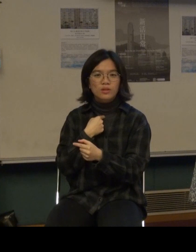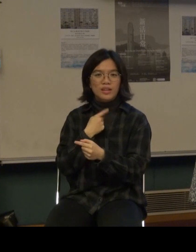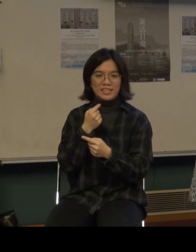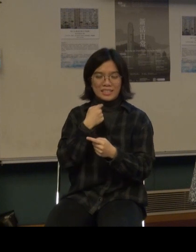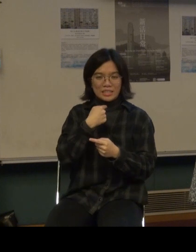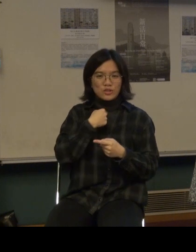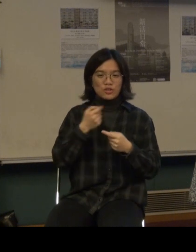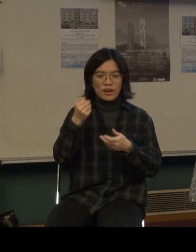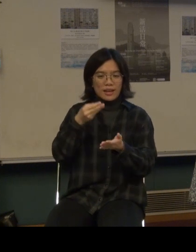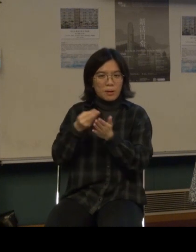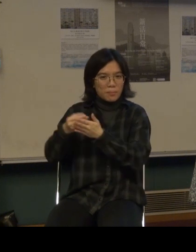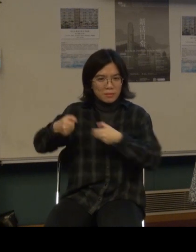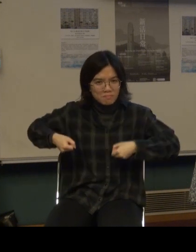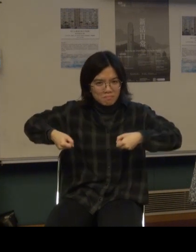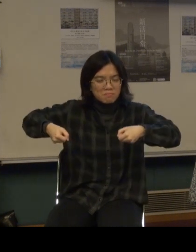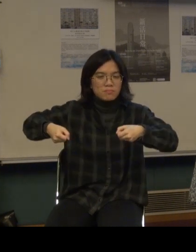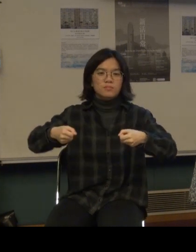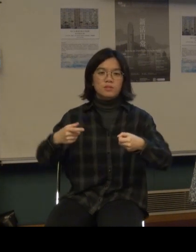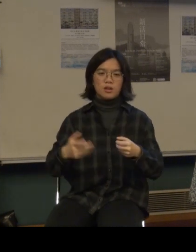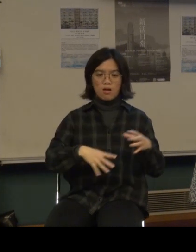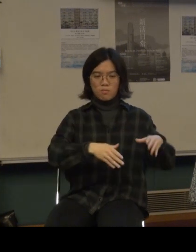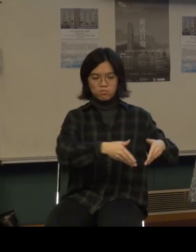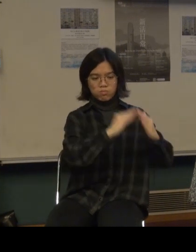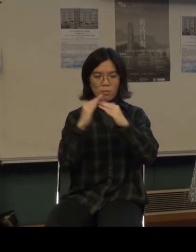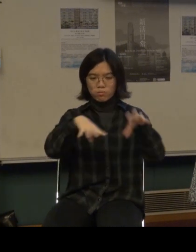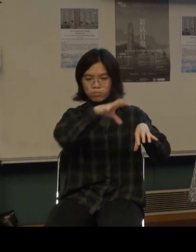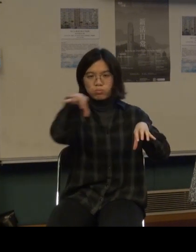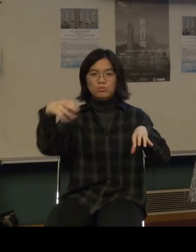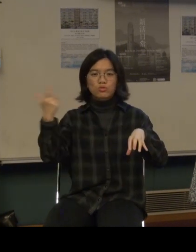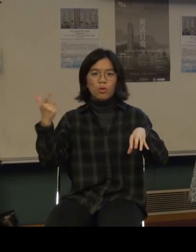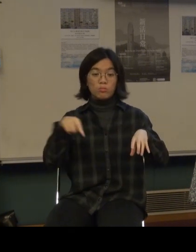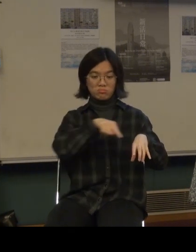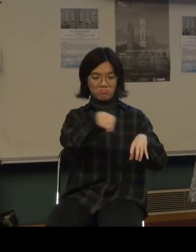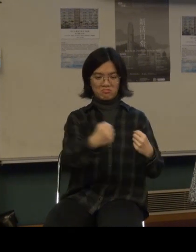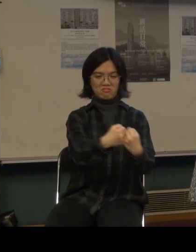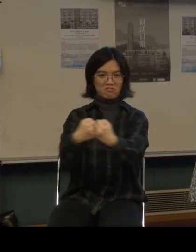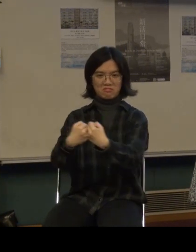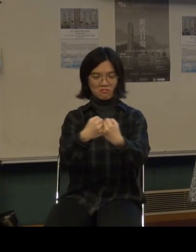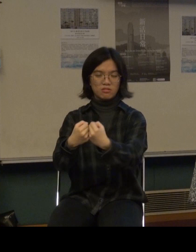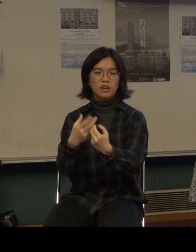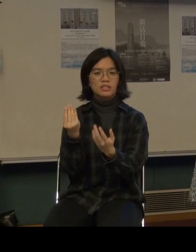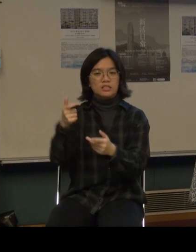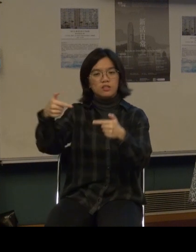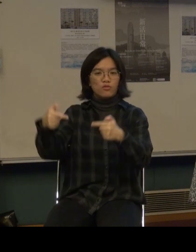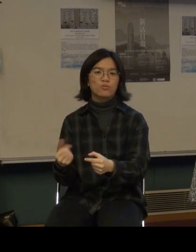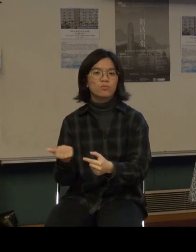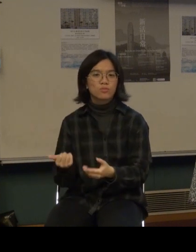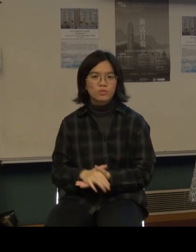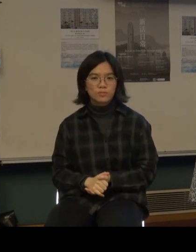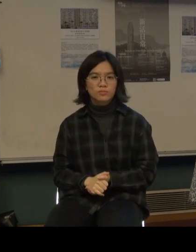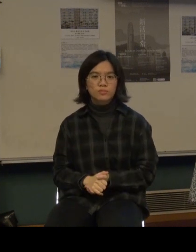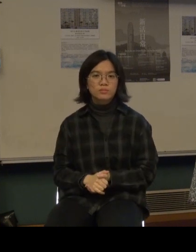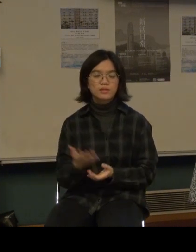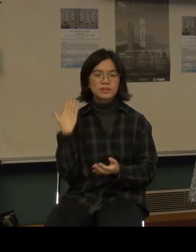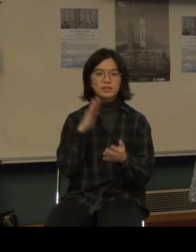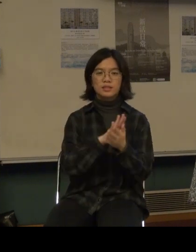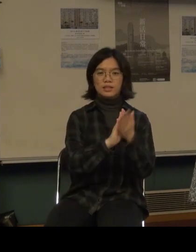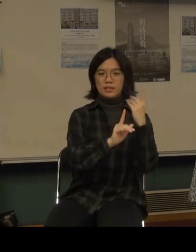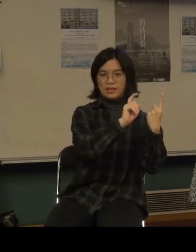爭。咁所以咧喺兩次大戰之間咧，即係1910年代、2020年代、1930年代